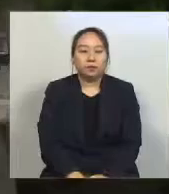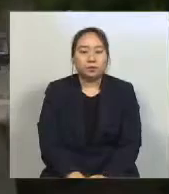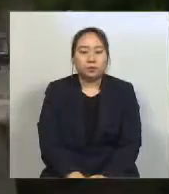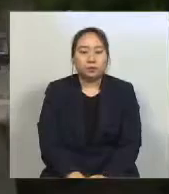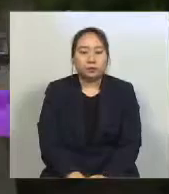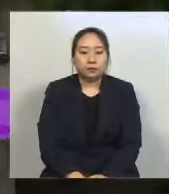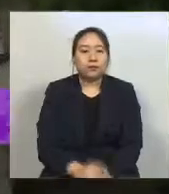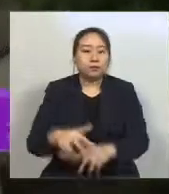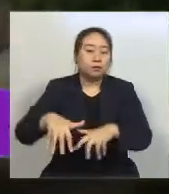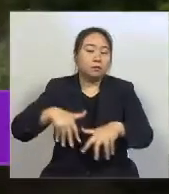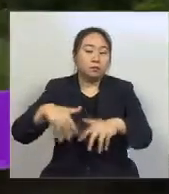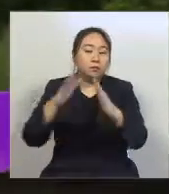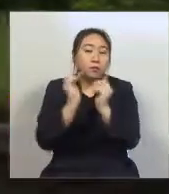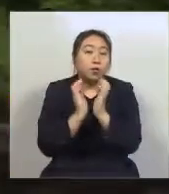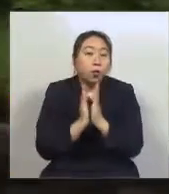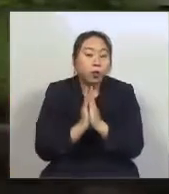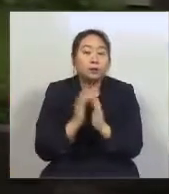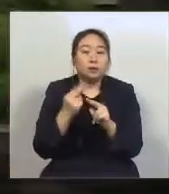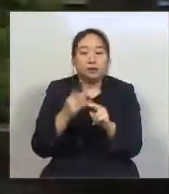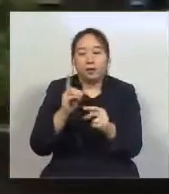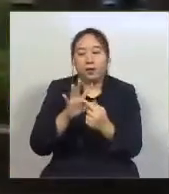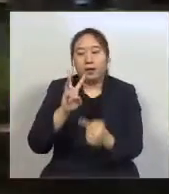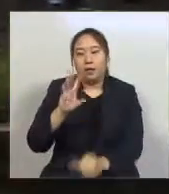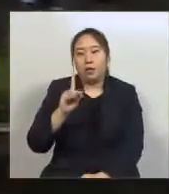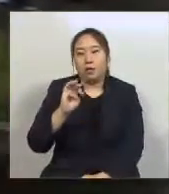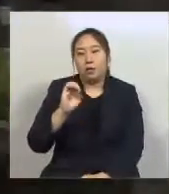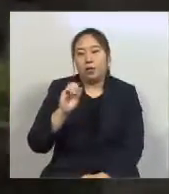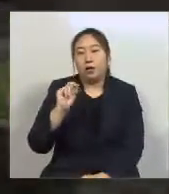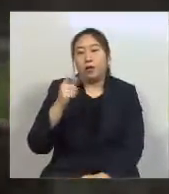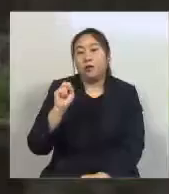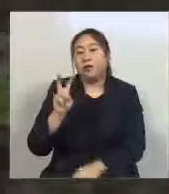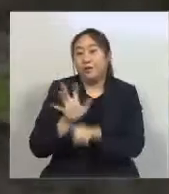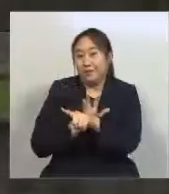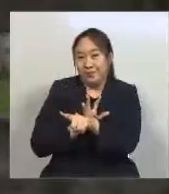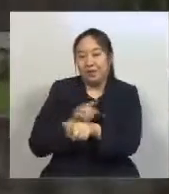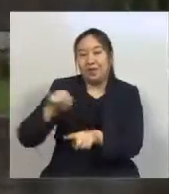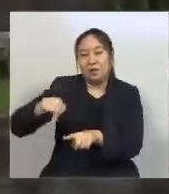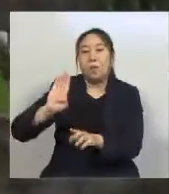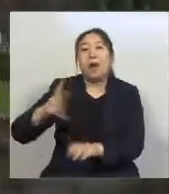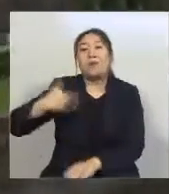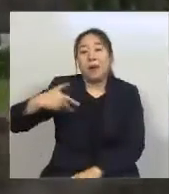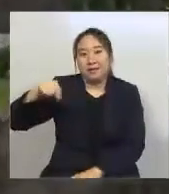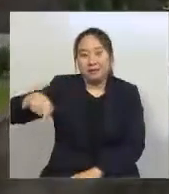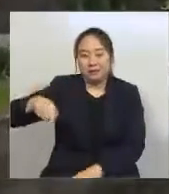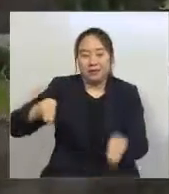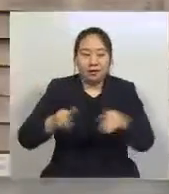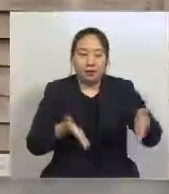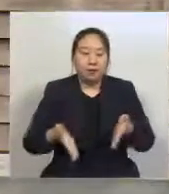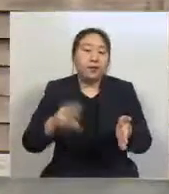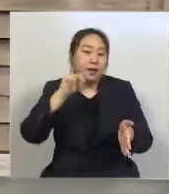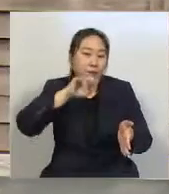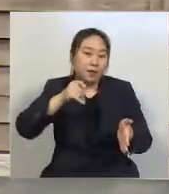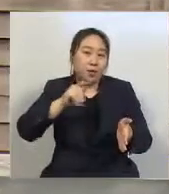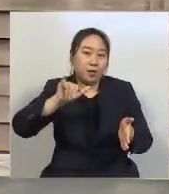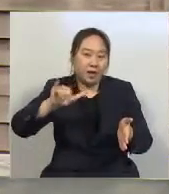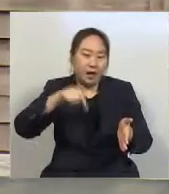พื้นที่ชุมชนวัดดาวดึงตั้งอยู่ในเขตบางพลัดฝั่งธนบุรีถือเป็นอีกหนึ่งชุมชนเก่าแก่ซึ่งอยู่ติดกับแม่น้ำเจ้าพระยาในเส้นท